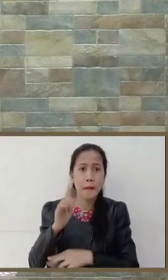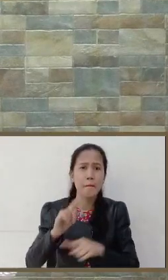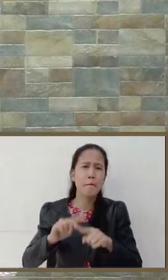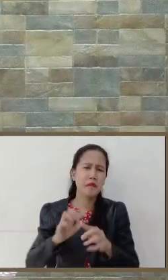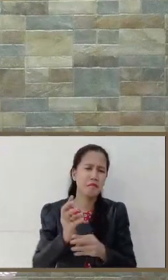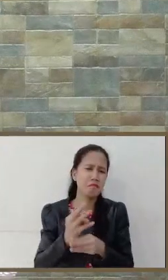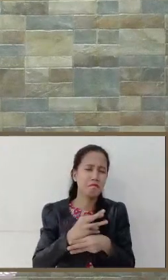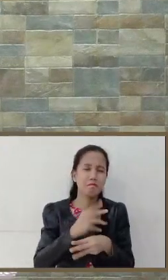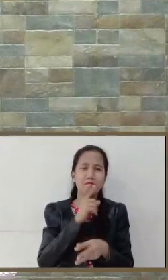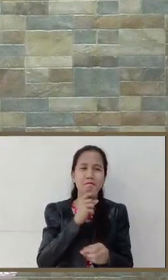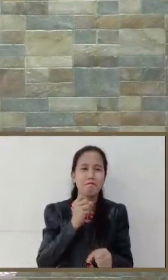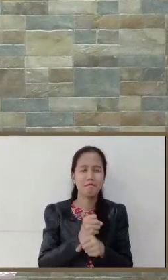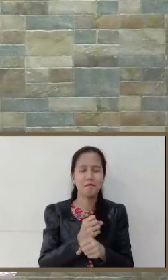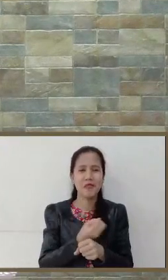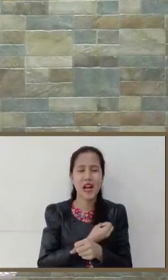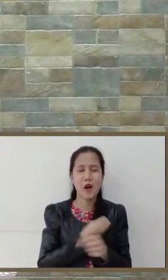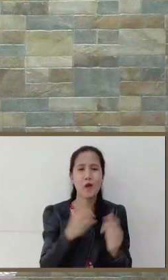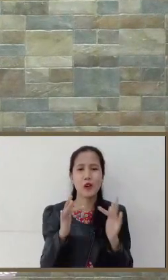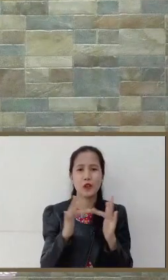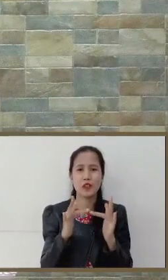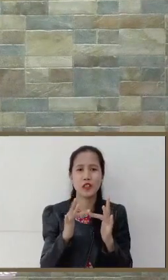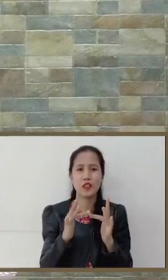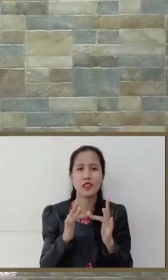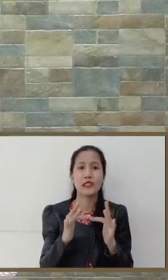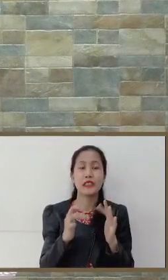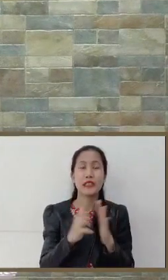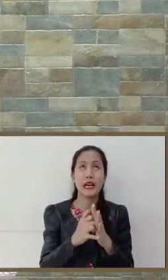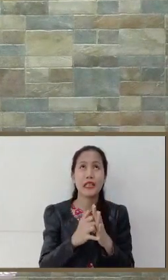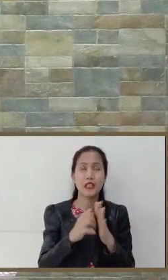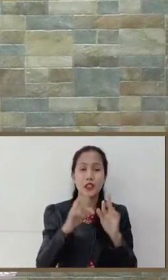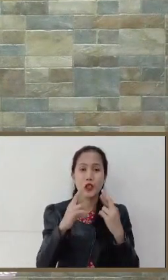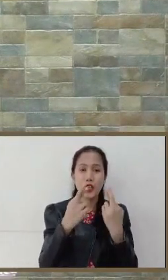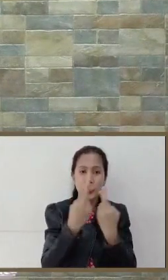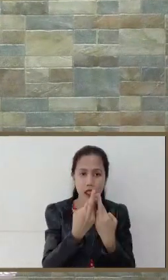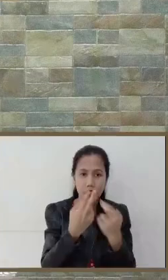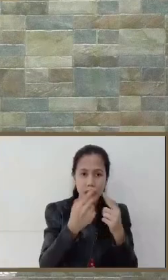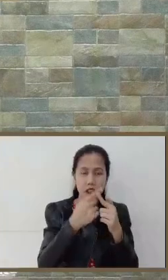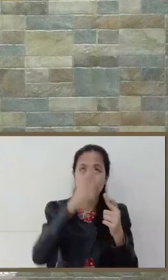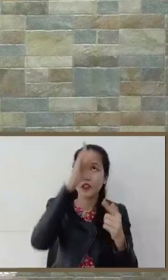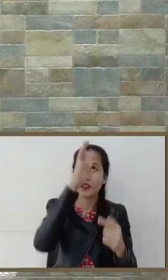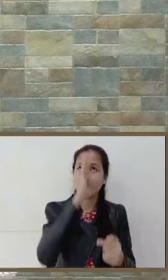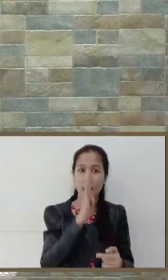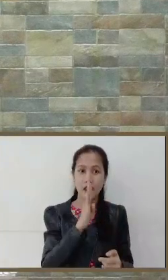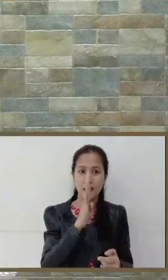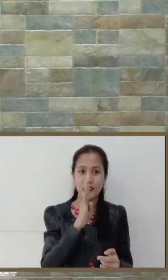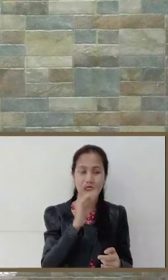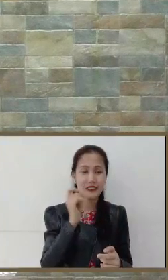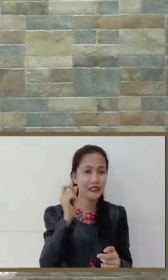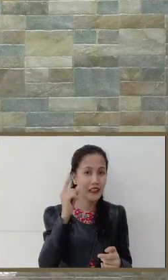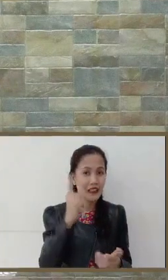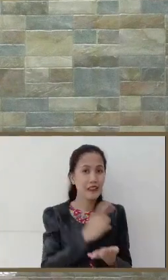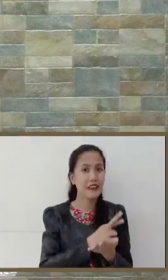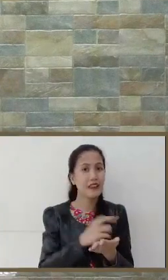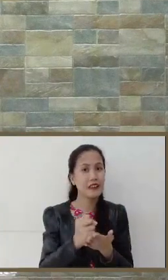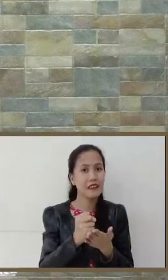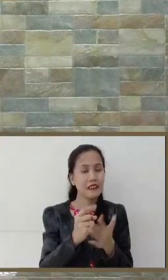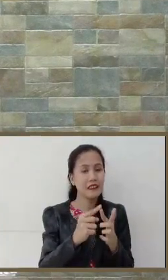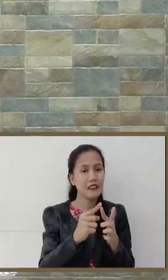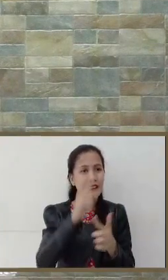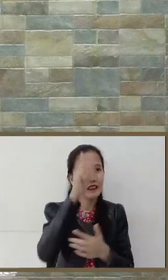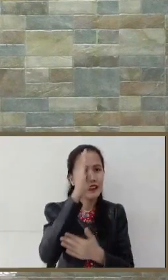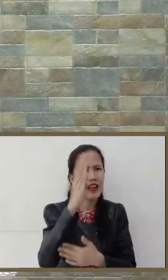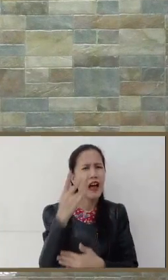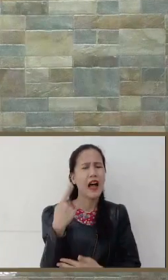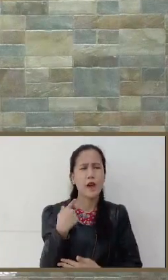ating mahal na pastor ay yung ating relasyon sa Diyos. Ang source ng connection natin sa mga tao, siguraduhin po natin na yung maayos na